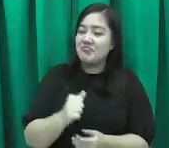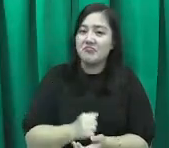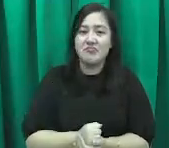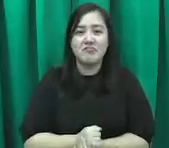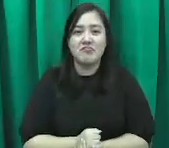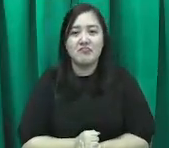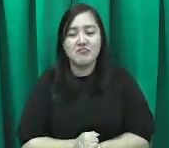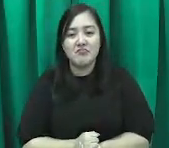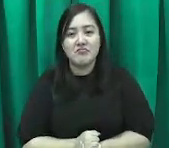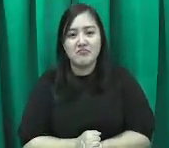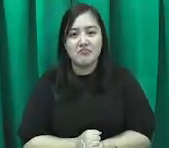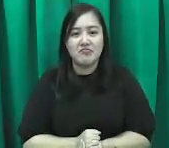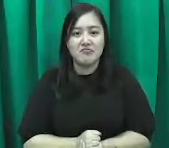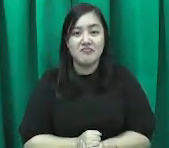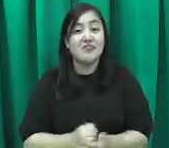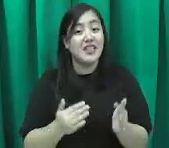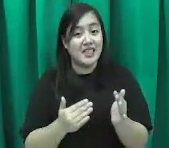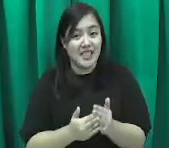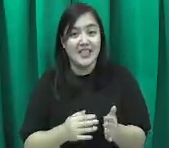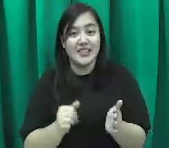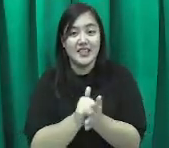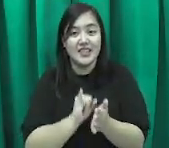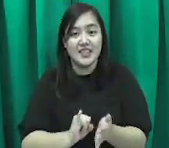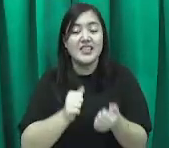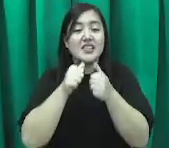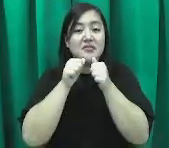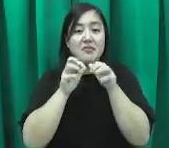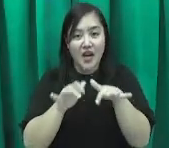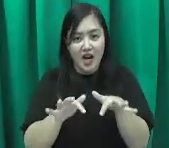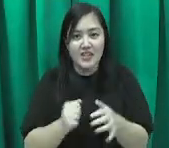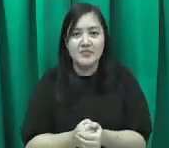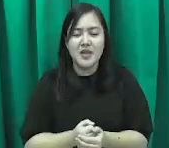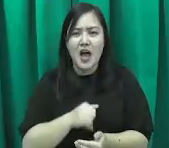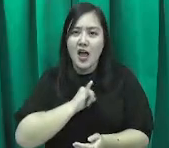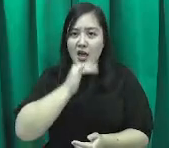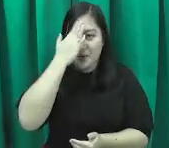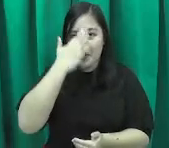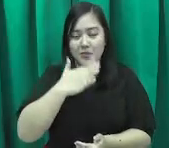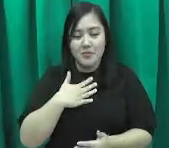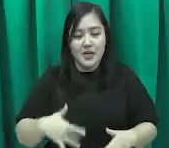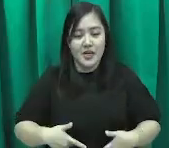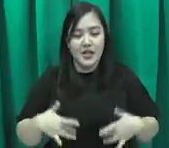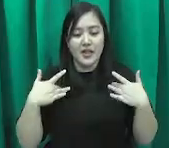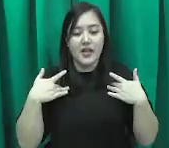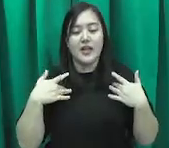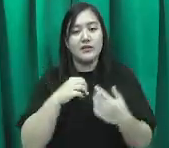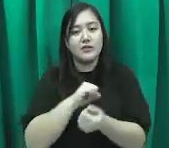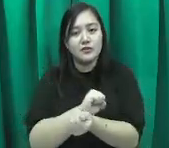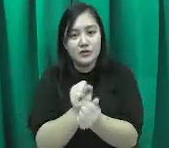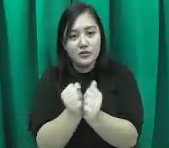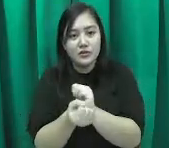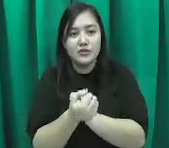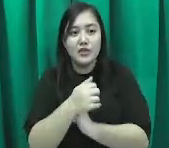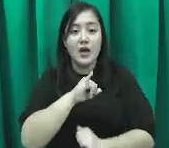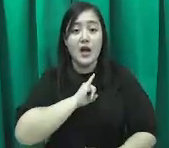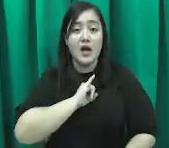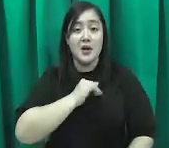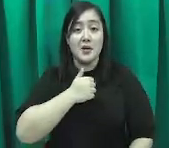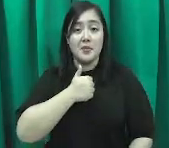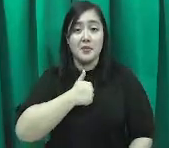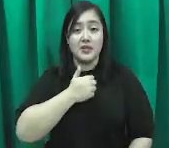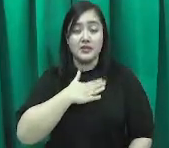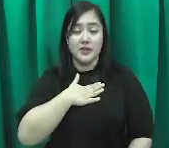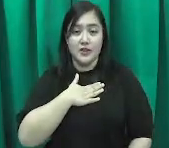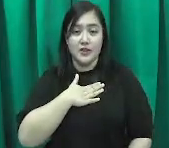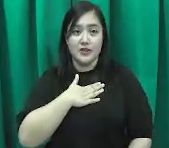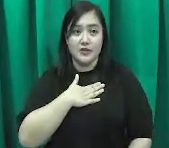parang miracle na rin yun. Kasi alam kong nagbago ako. Yes, ma'am. No? I myself is a miracle para sa sarili ko. Yes, ma'am. Tsaka nagkaroon